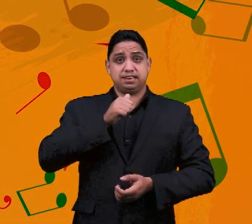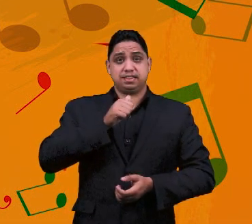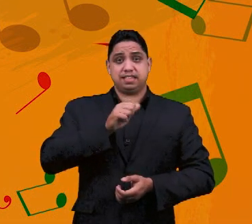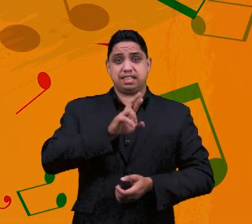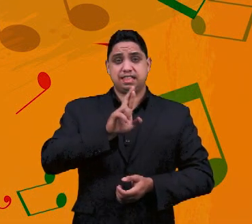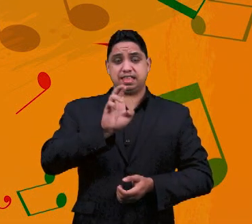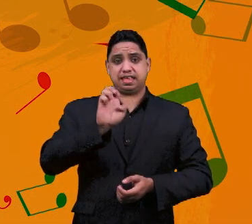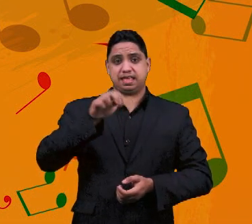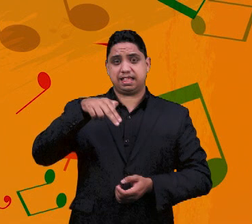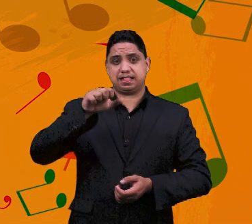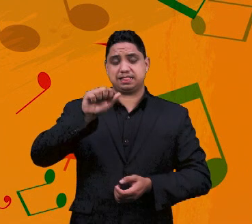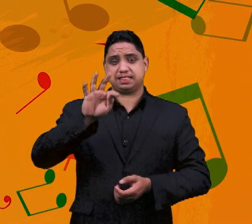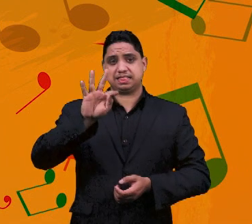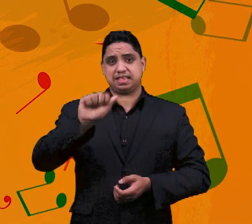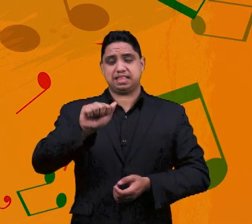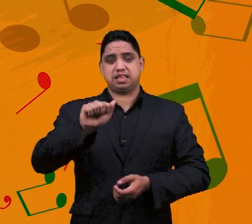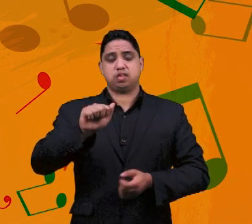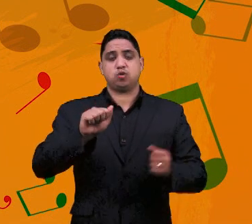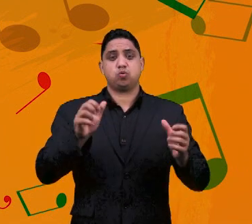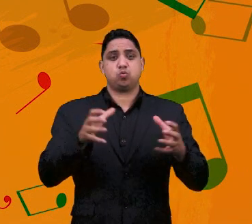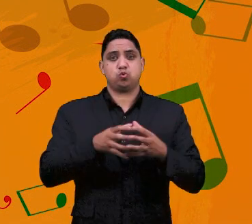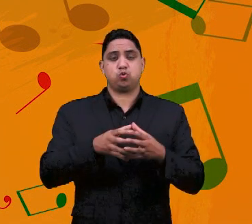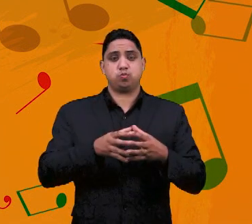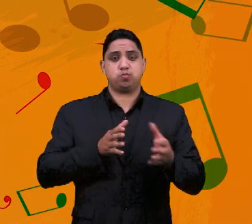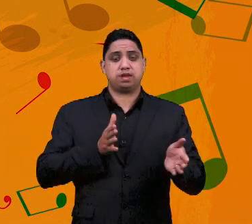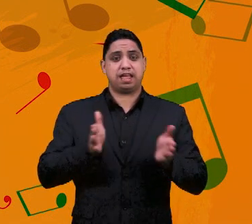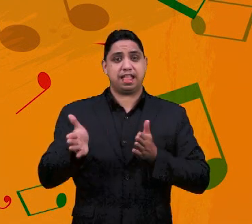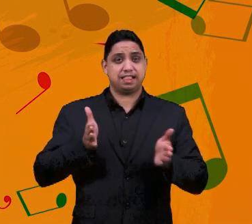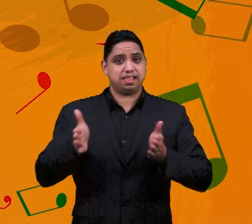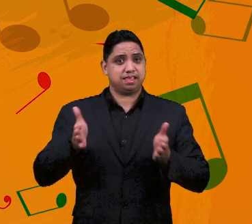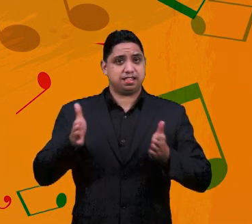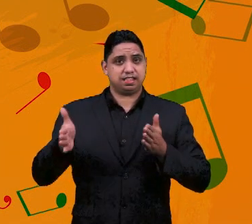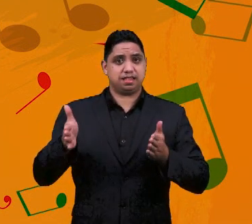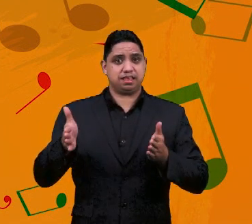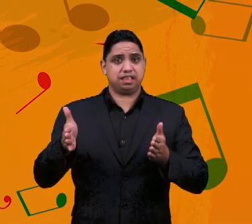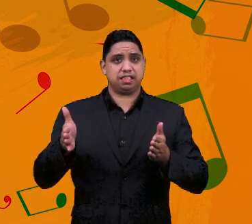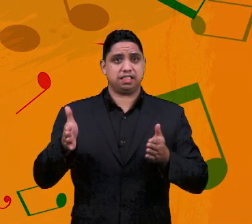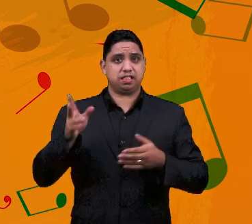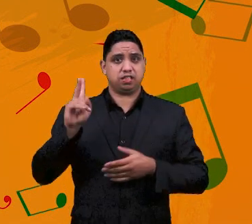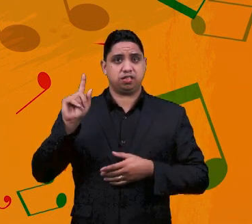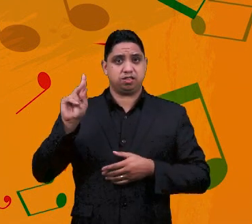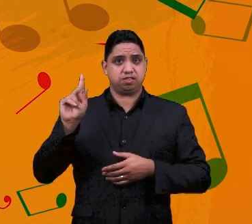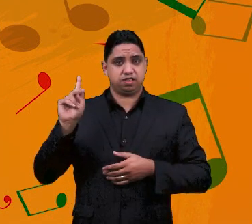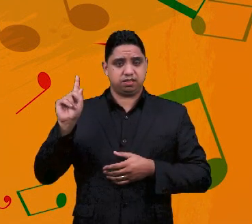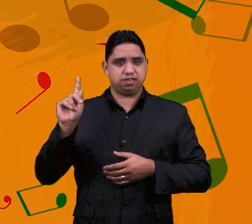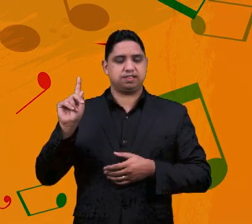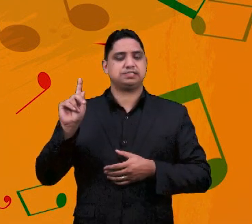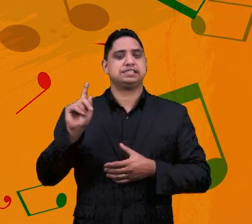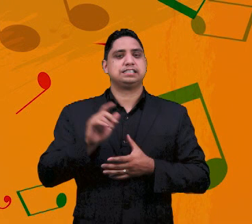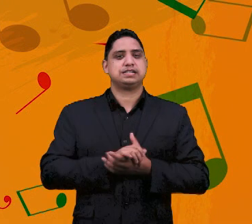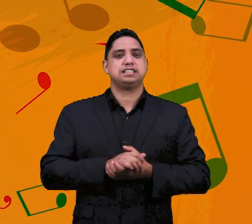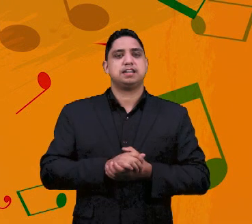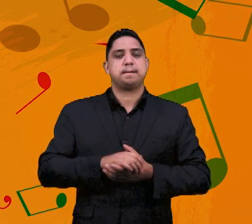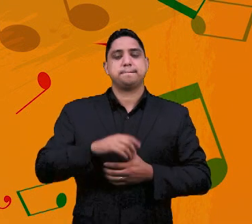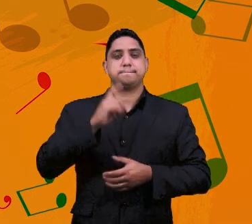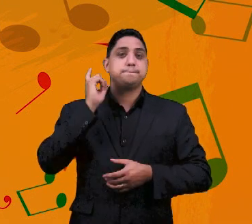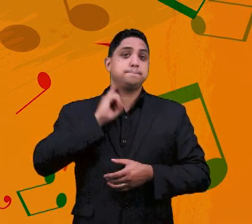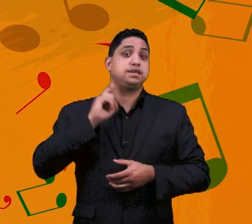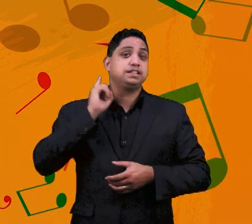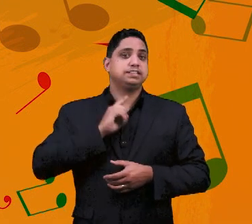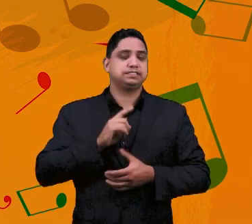Voici Renata Cristina, du groupe d'acessibilité du Governador Valadares, Minas Gerais.